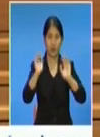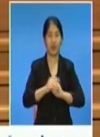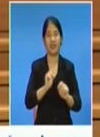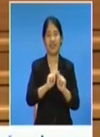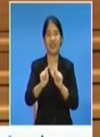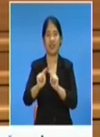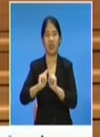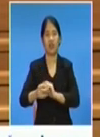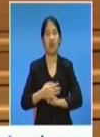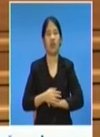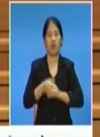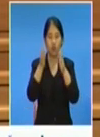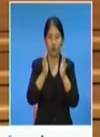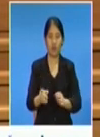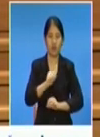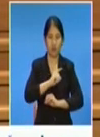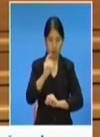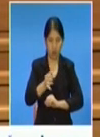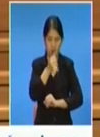แต่นั่นมันคือตอนปลายครับ